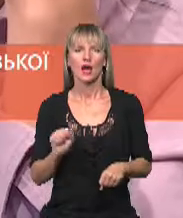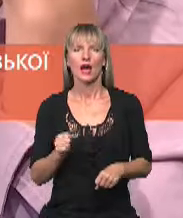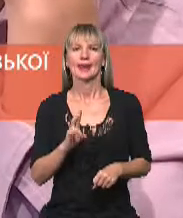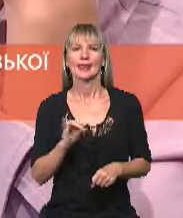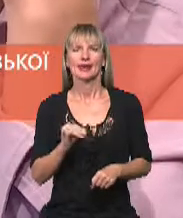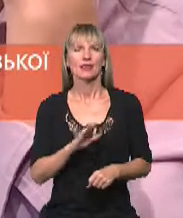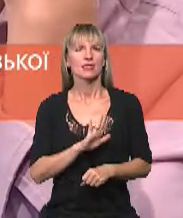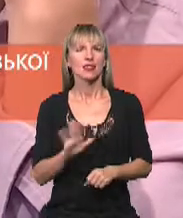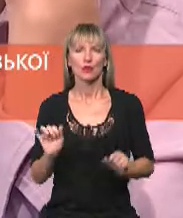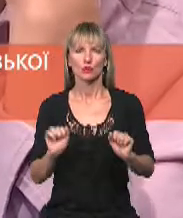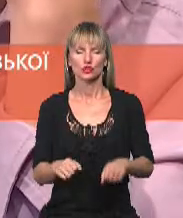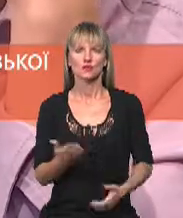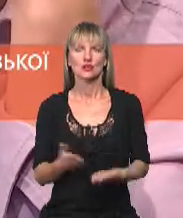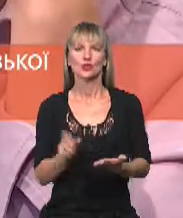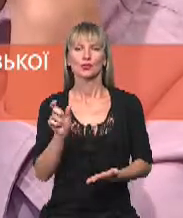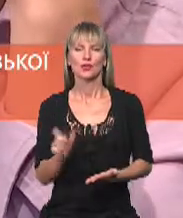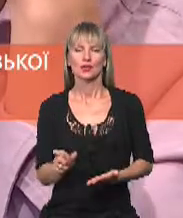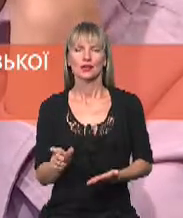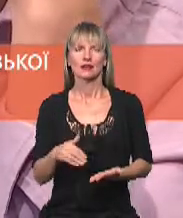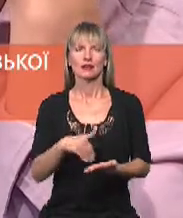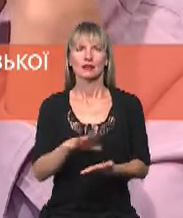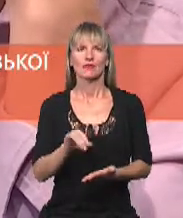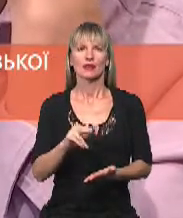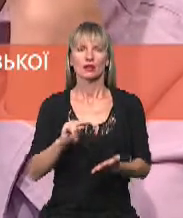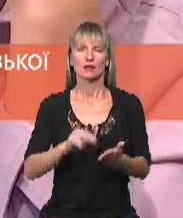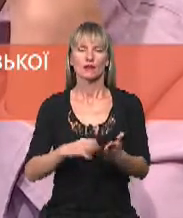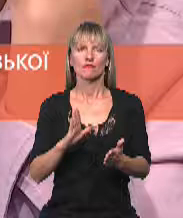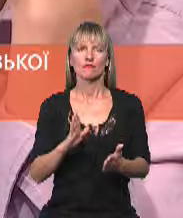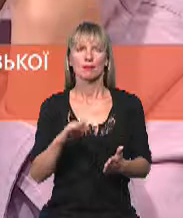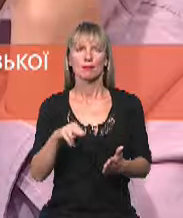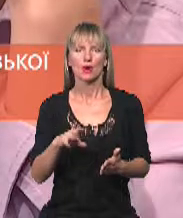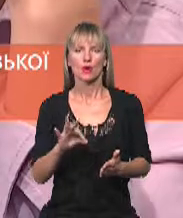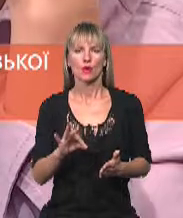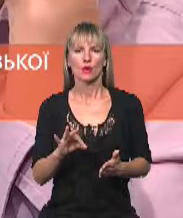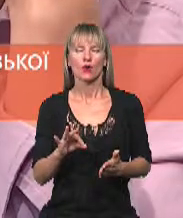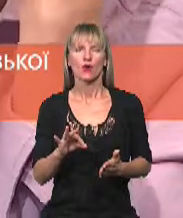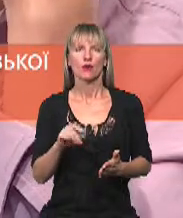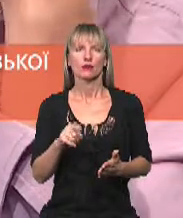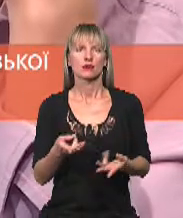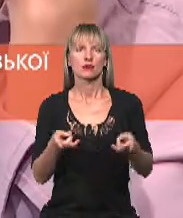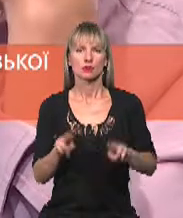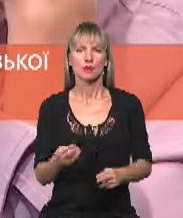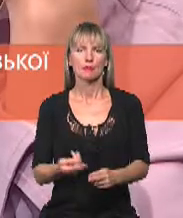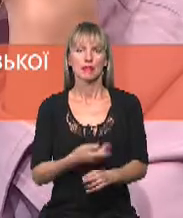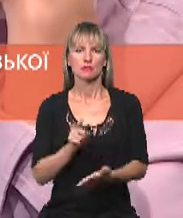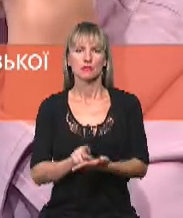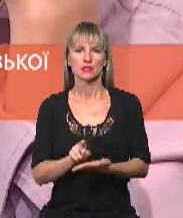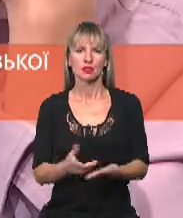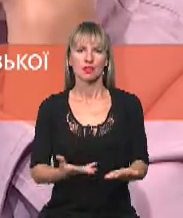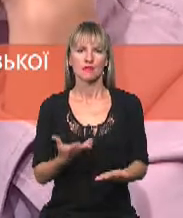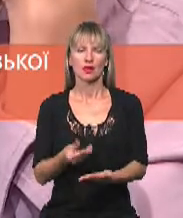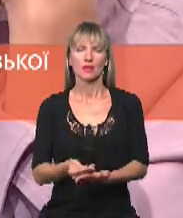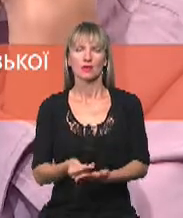неможливо, тому що якщо людина навіть відмовляється від довідки ВПО, вона залишається без пенсійних виплат.